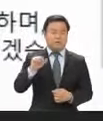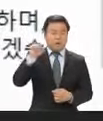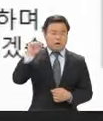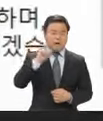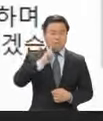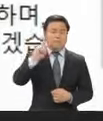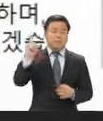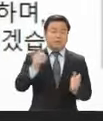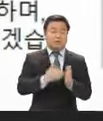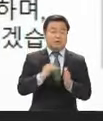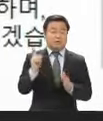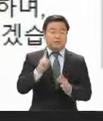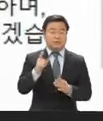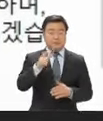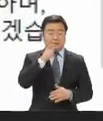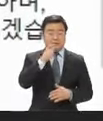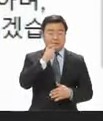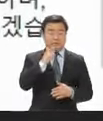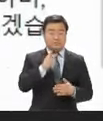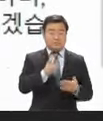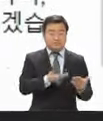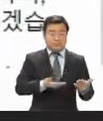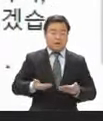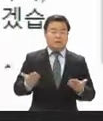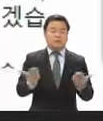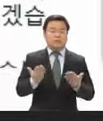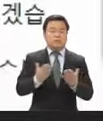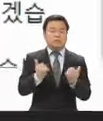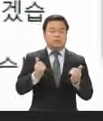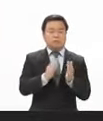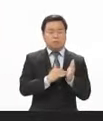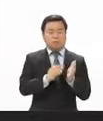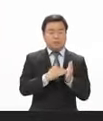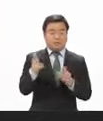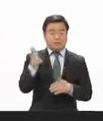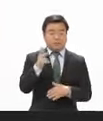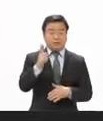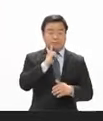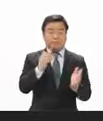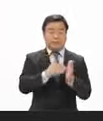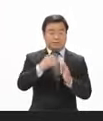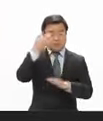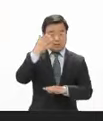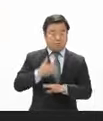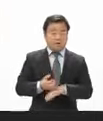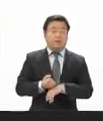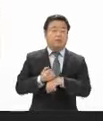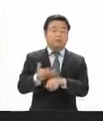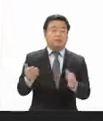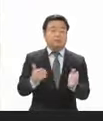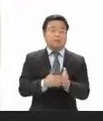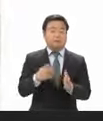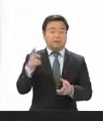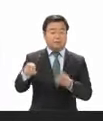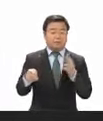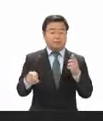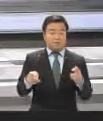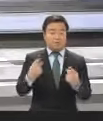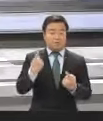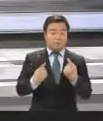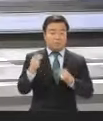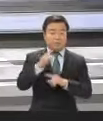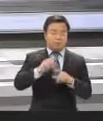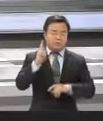나르던 그 직원이 자기가 몰래 찍었다면서 사과를 한 그런 사건이 있었습니다. 일단 앞뒤를 자른 것보다 더 심각한 문제는